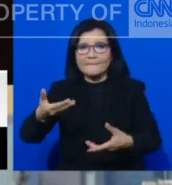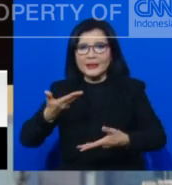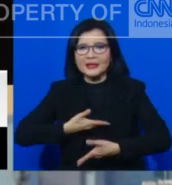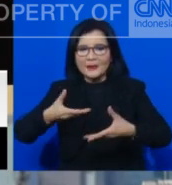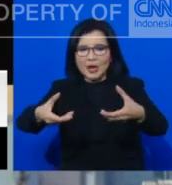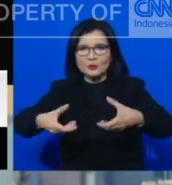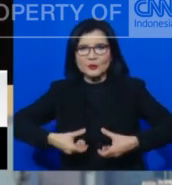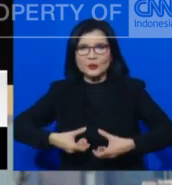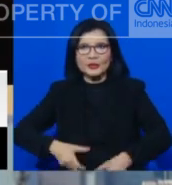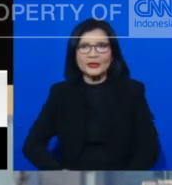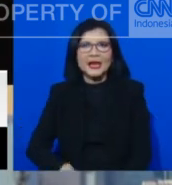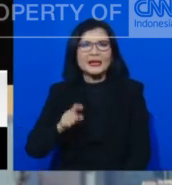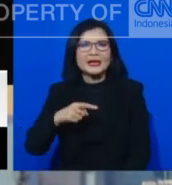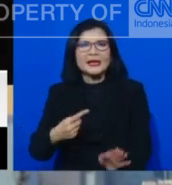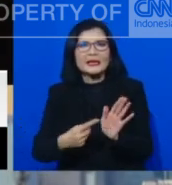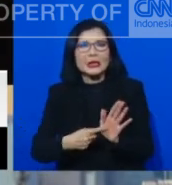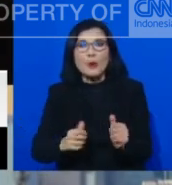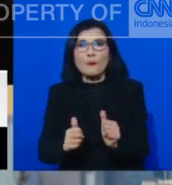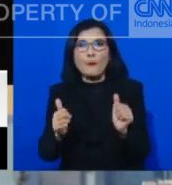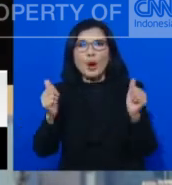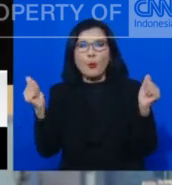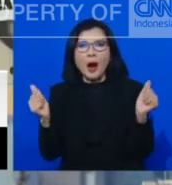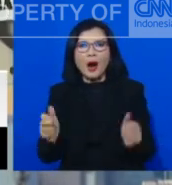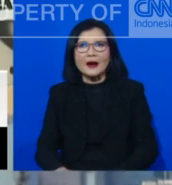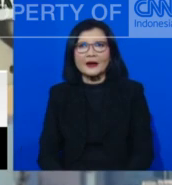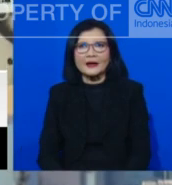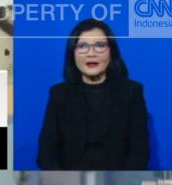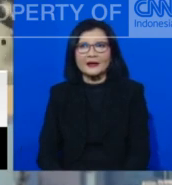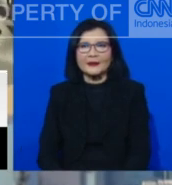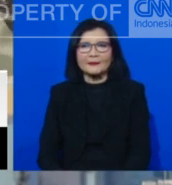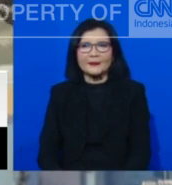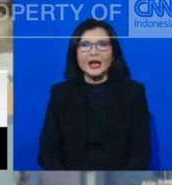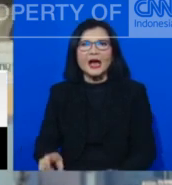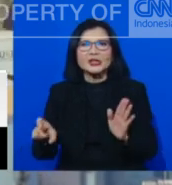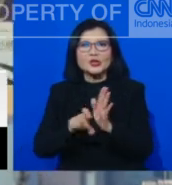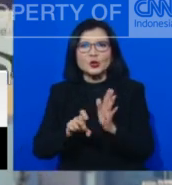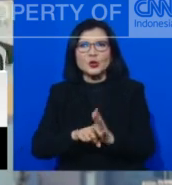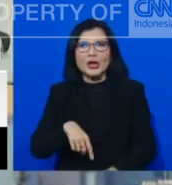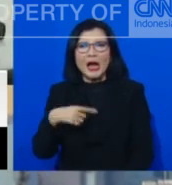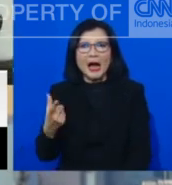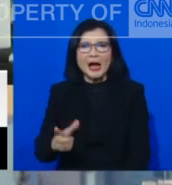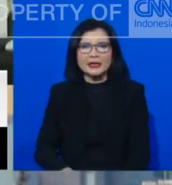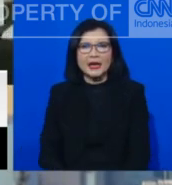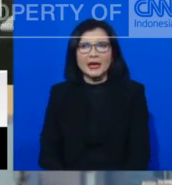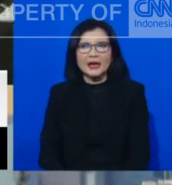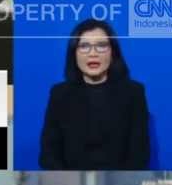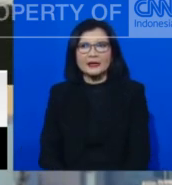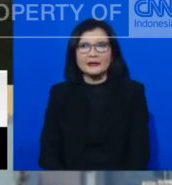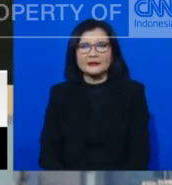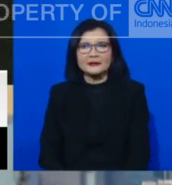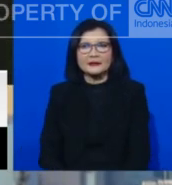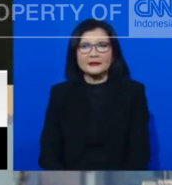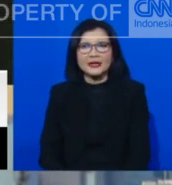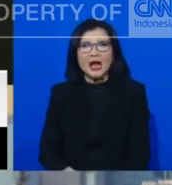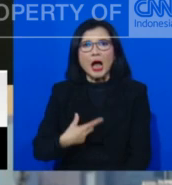bag dan tas ini dicirikan oleh kemewahannya dan juga keragamannya seperti ada pengalaman di lokasi terpencil tapi mewah